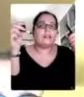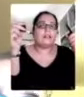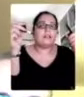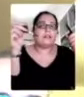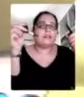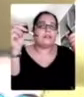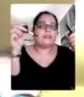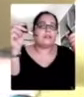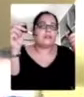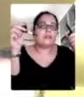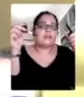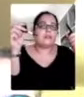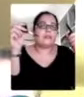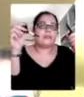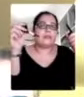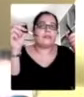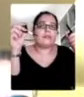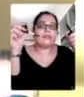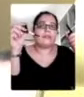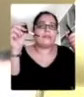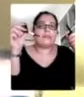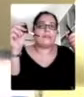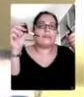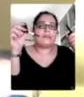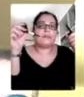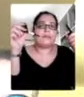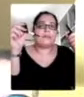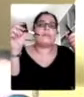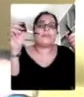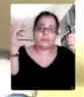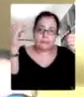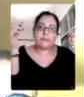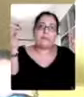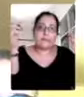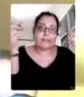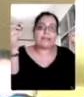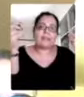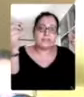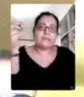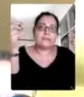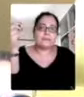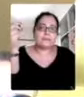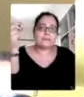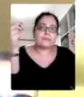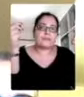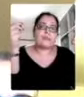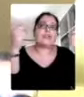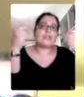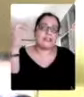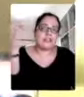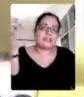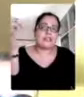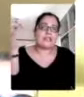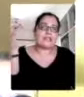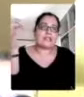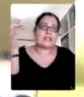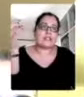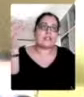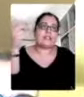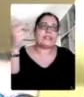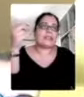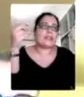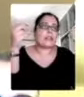firmaydı o. Ben denemedim şahsen hiç ama deneyen insanlardan çok olumlu dönüşler dinledim şimdiye Ben kadar ben. denedim ve çok tavsiye